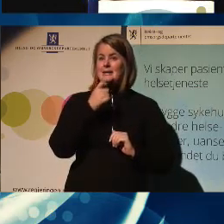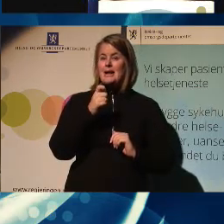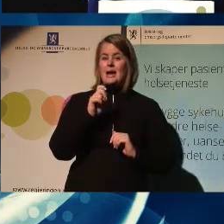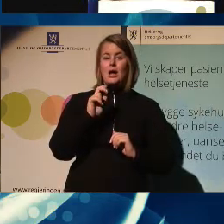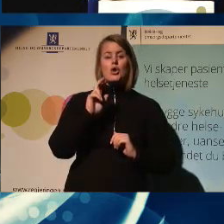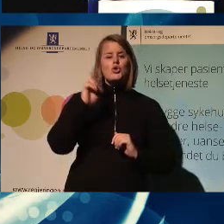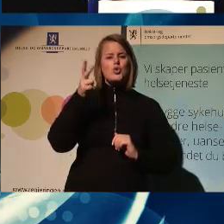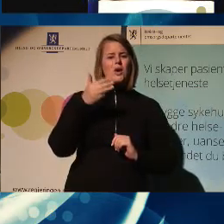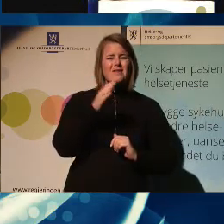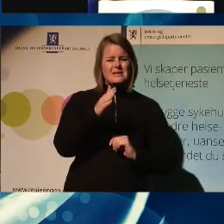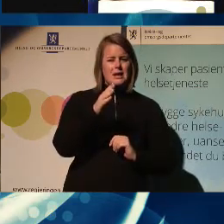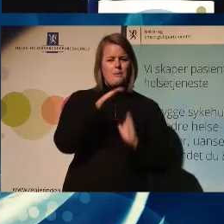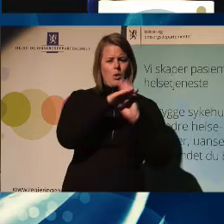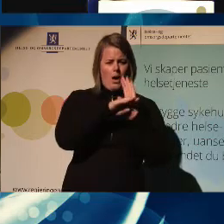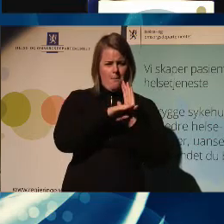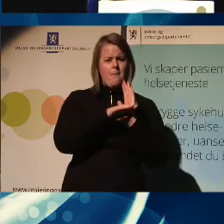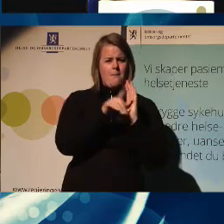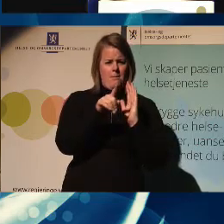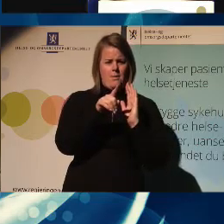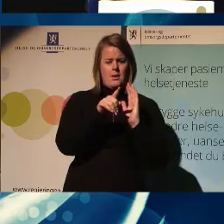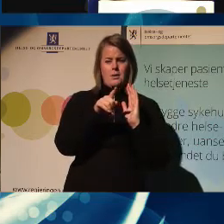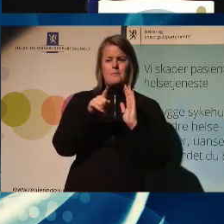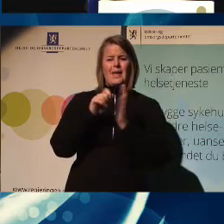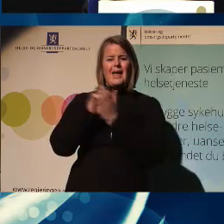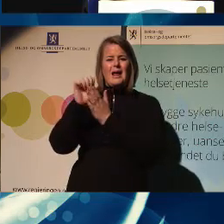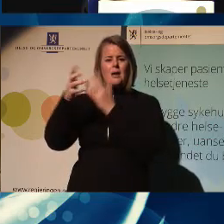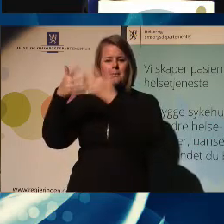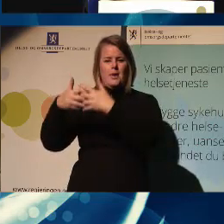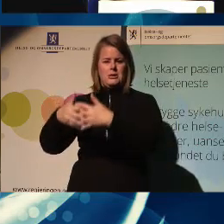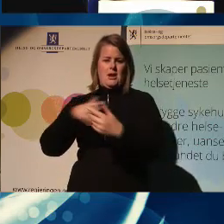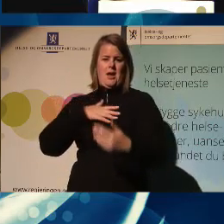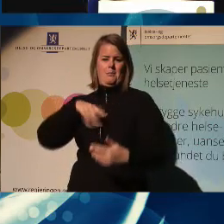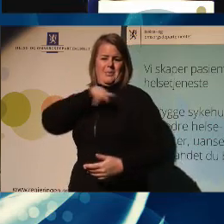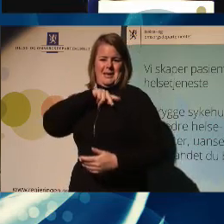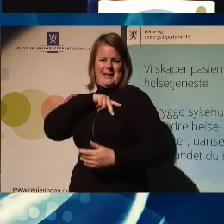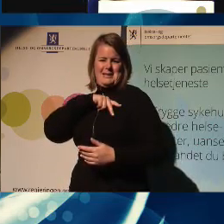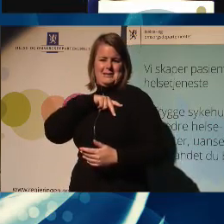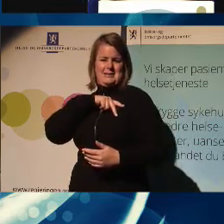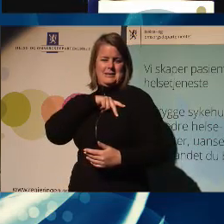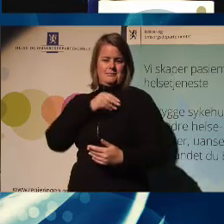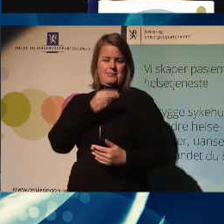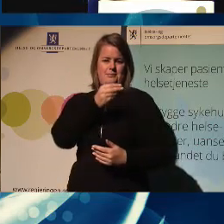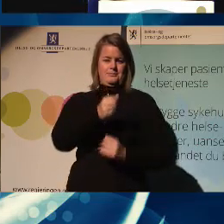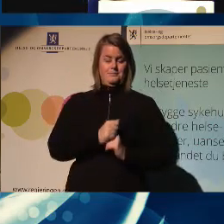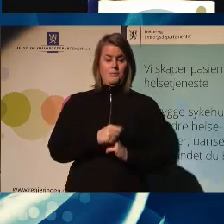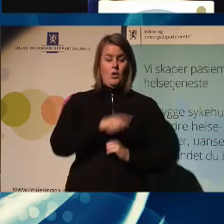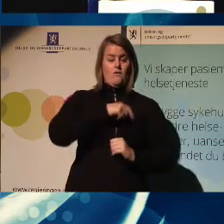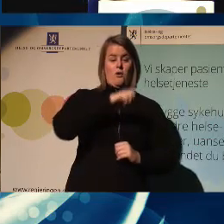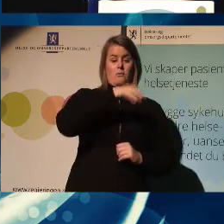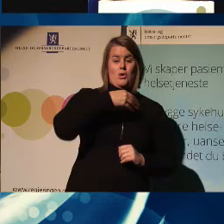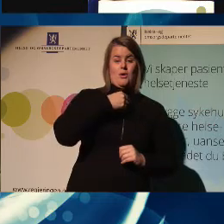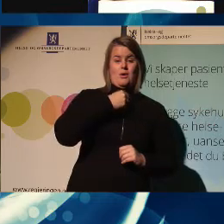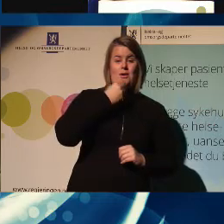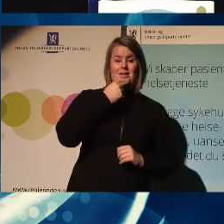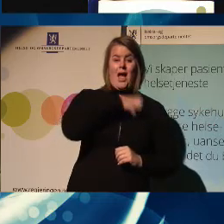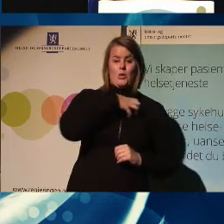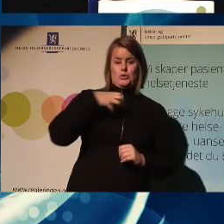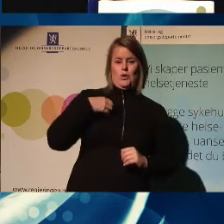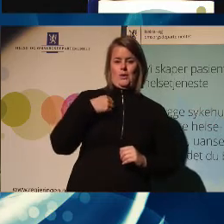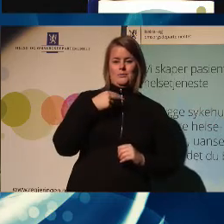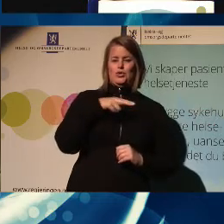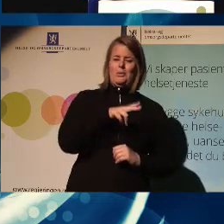er reklamebransjens prisutdeling. I Sillabyen Haugesund så har vi jo selvfølgelig vår